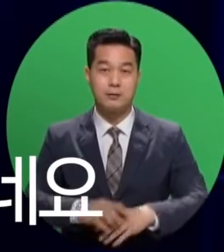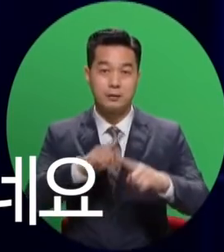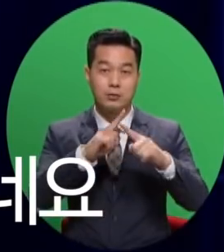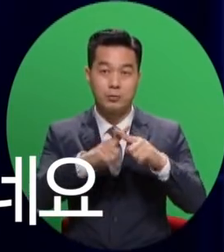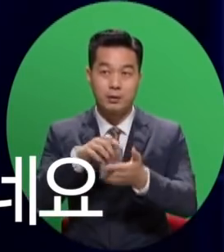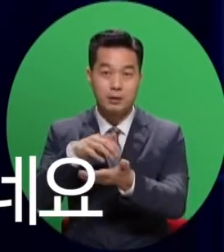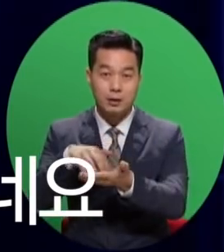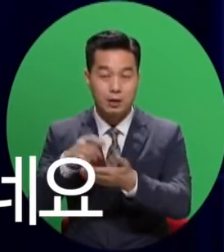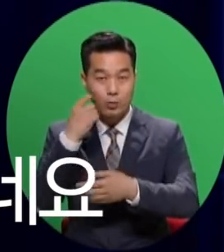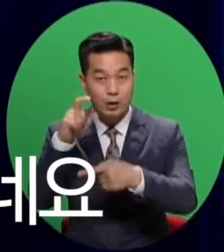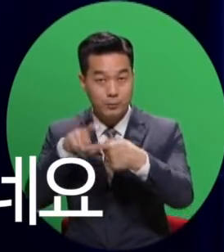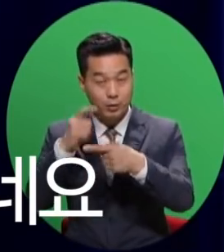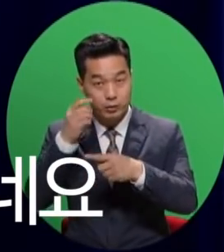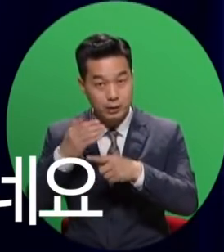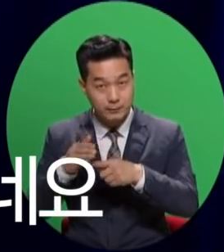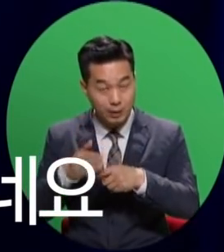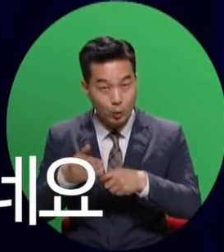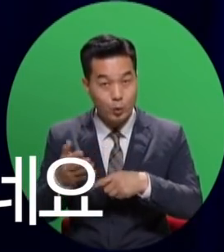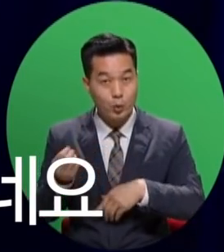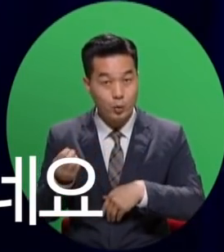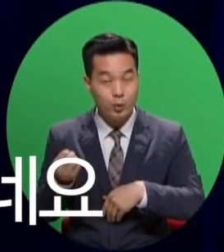월 평균 임대료가